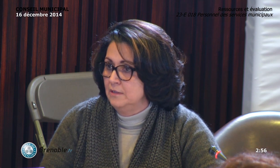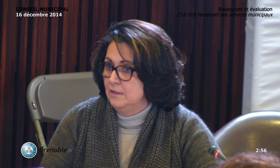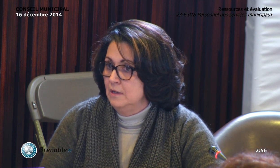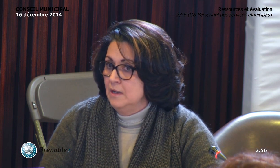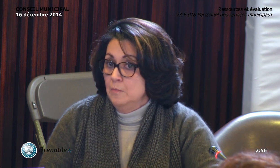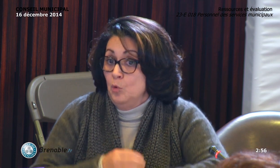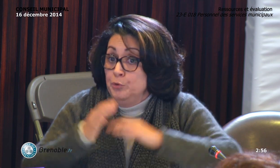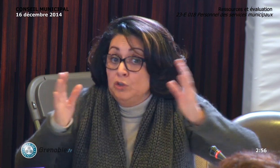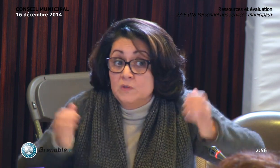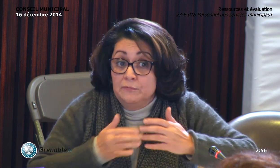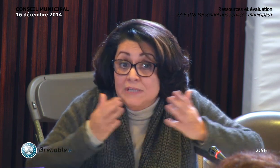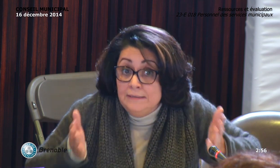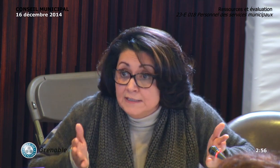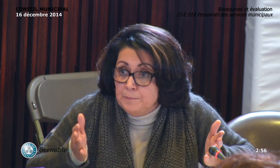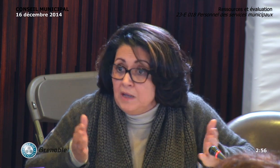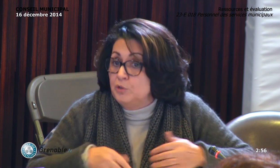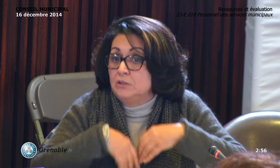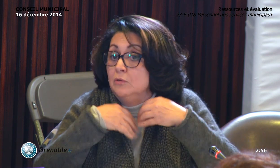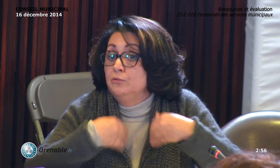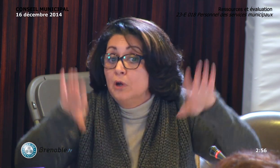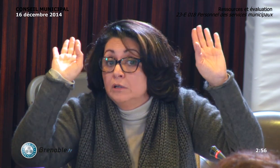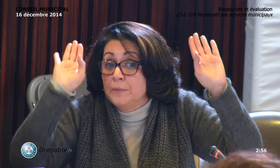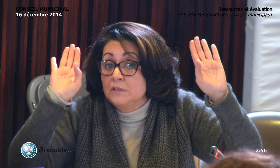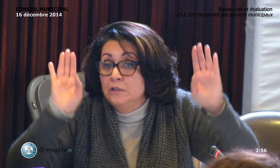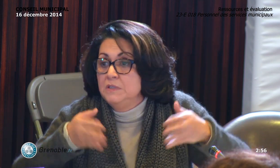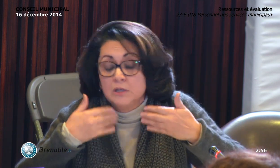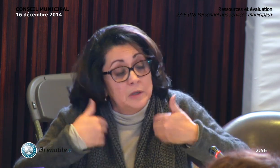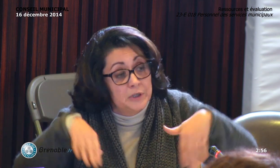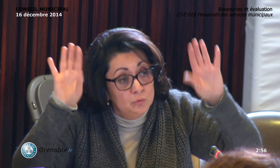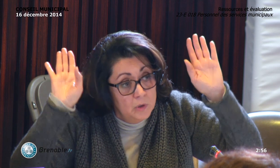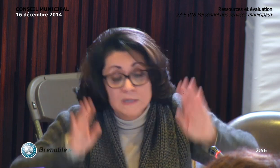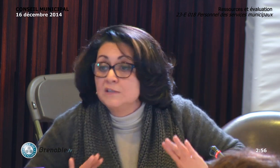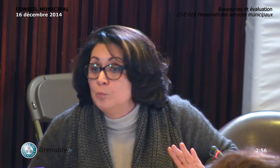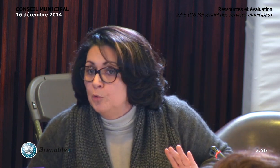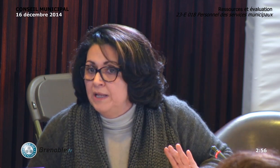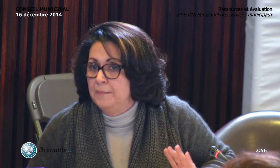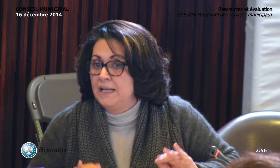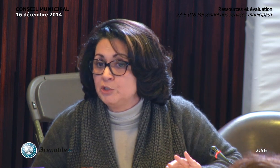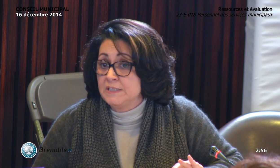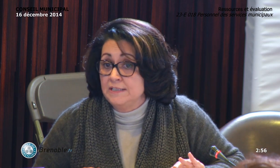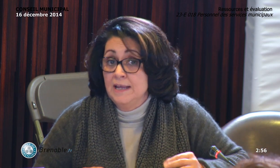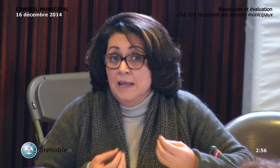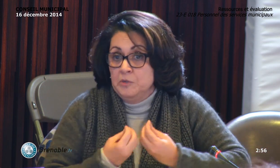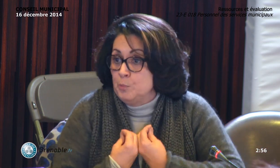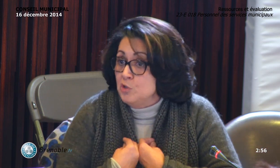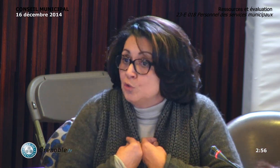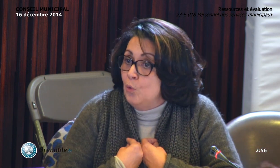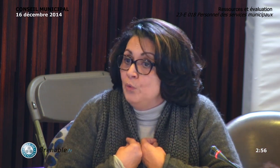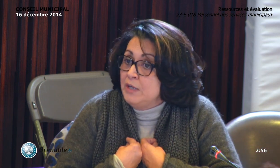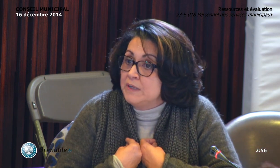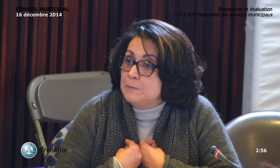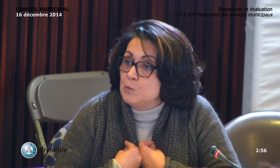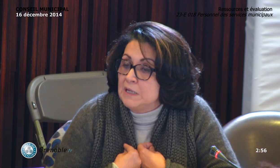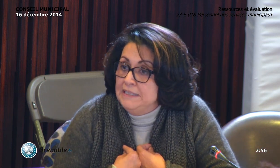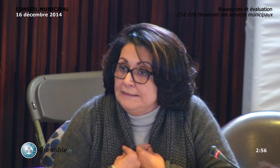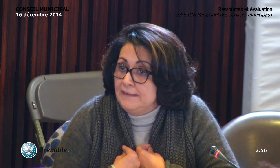personne bon peut-être que ça vous intéresse pas peut-être que une fois que la personne démissionne après tout c'est son problème elle a choisi mais je pense qu'